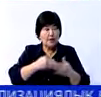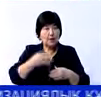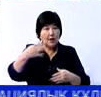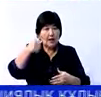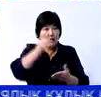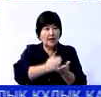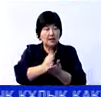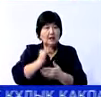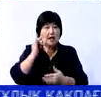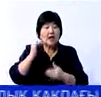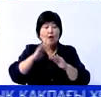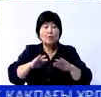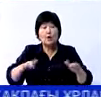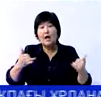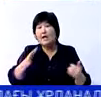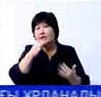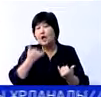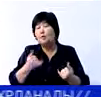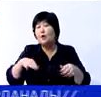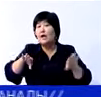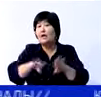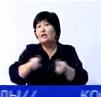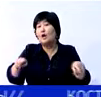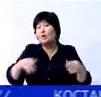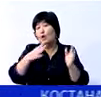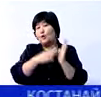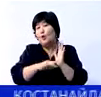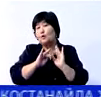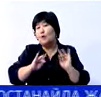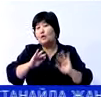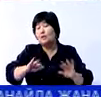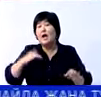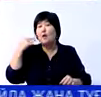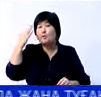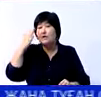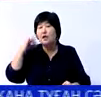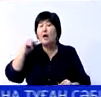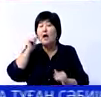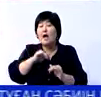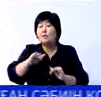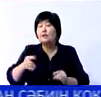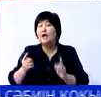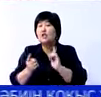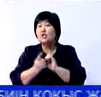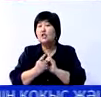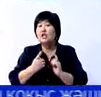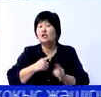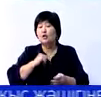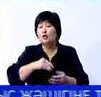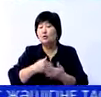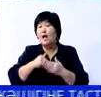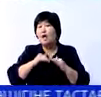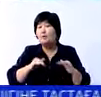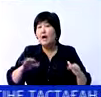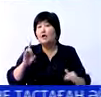жылдан астам тарихы бар бөбекжай қазір заманауи кейіпке енген. 90 орындық балабақшада психолог әрбір бүлдіршінмен жекеше жұмыс істейді. Ал